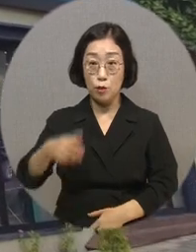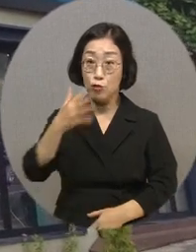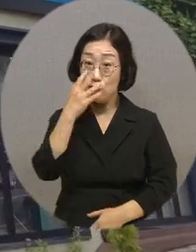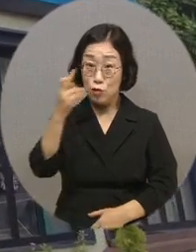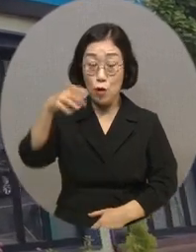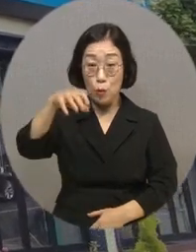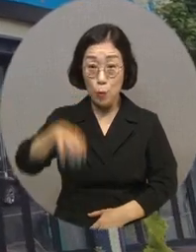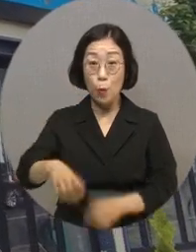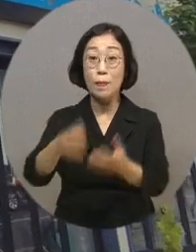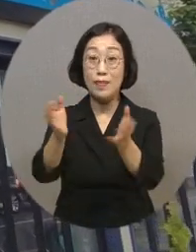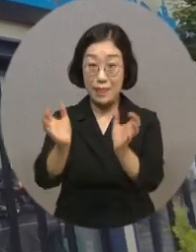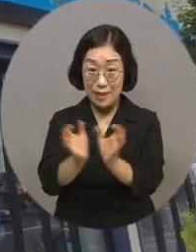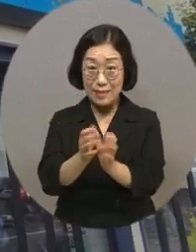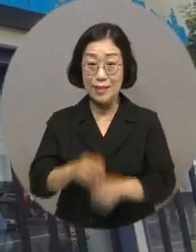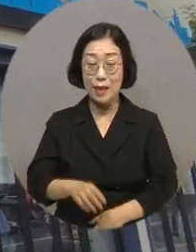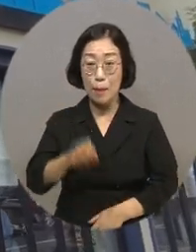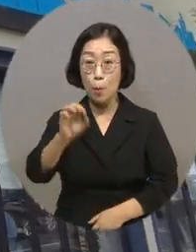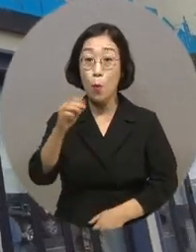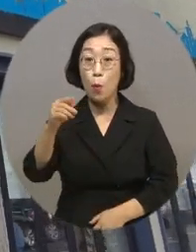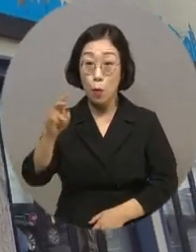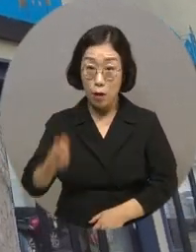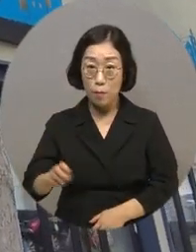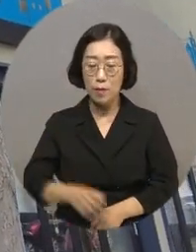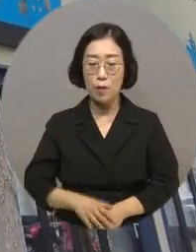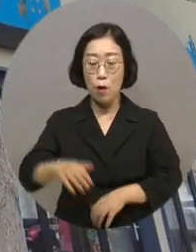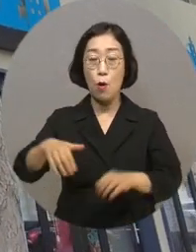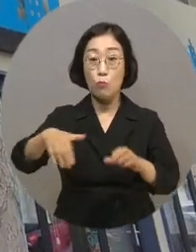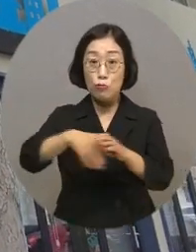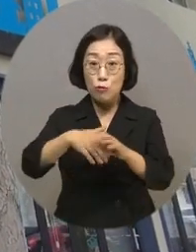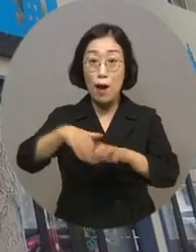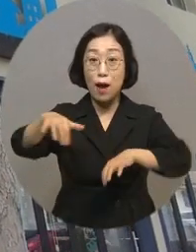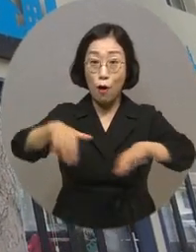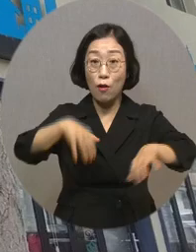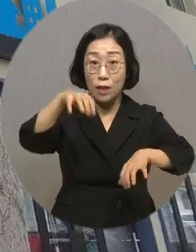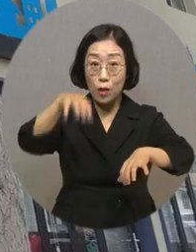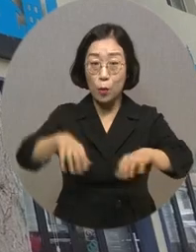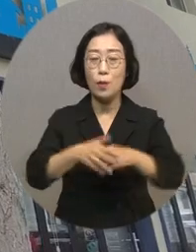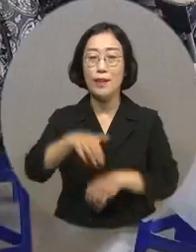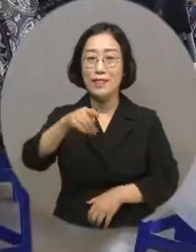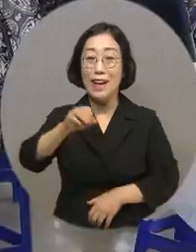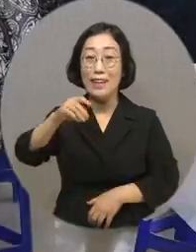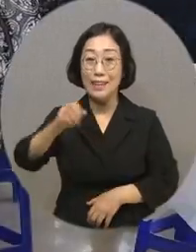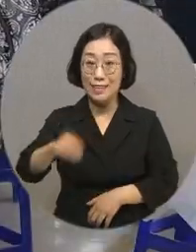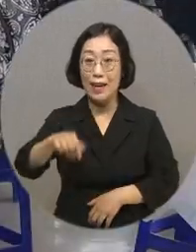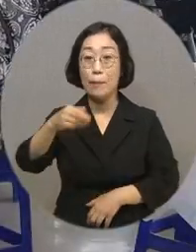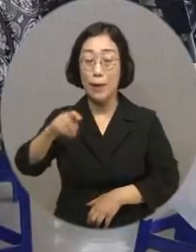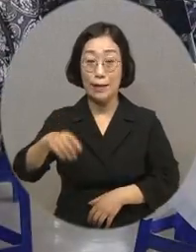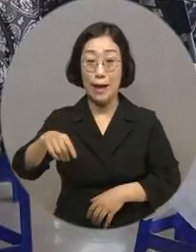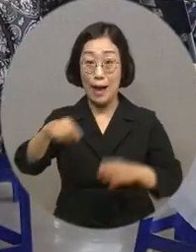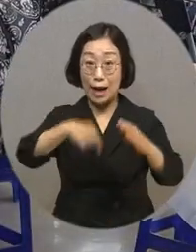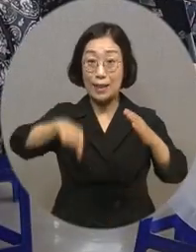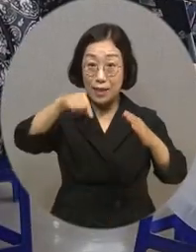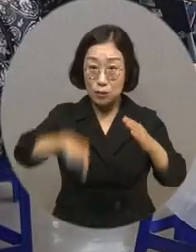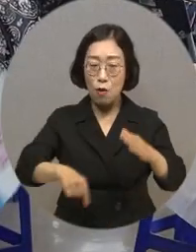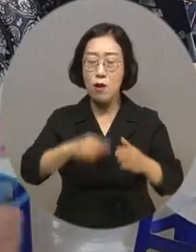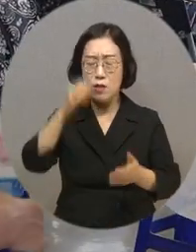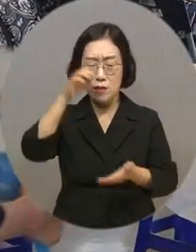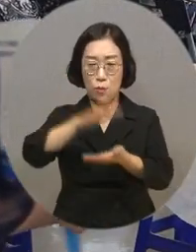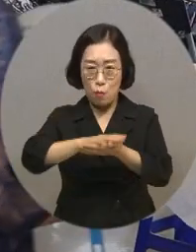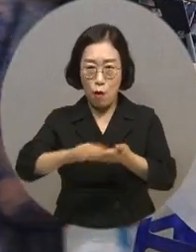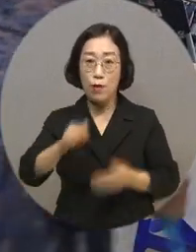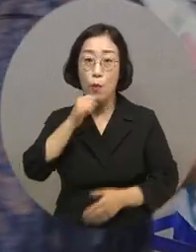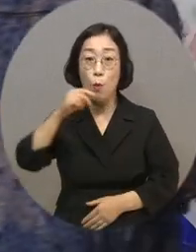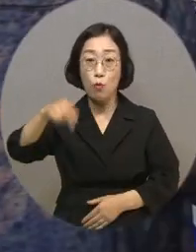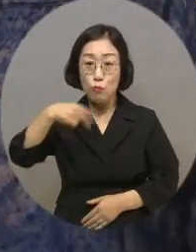지난 21일 순천시 문화의 거리에 위치한 장안창작마당에서 시원한 콩국수를 대접하며